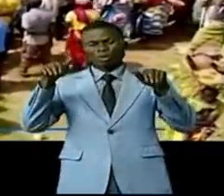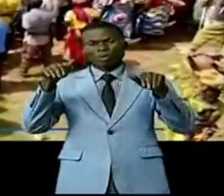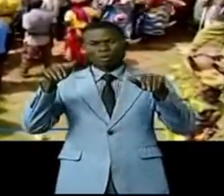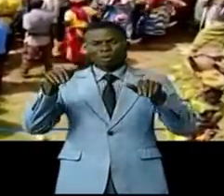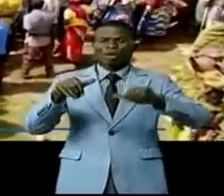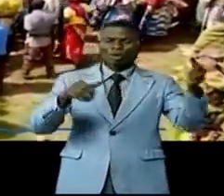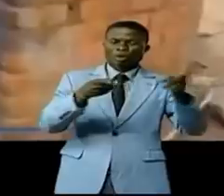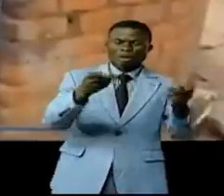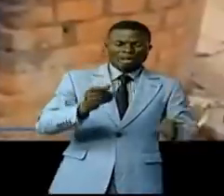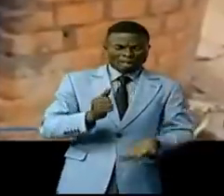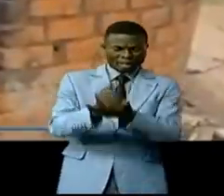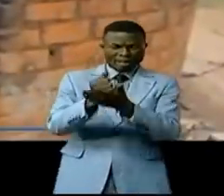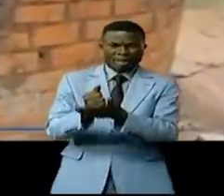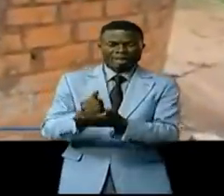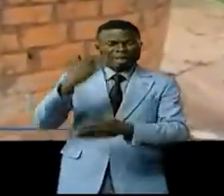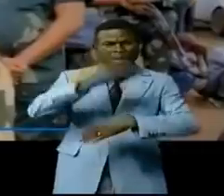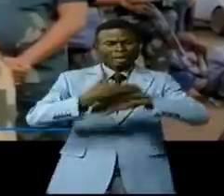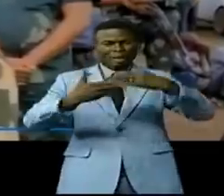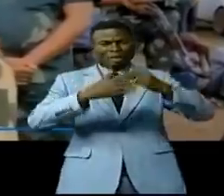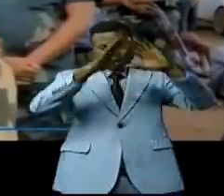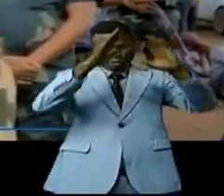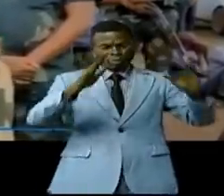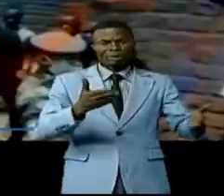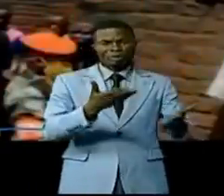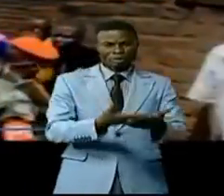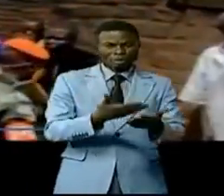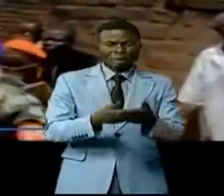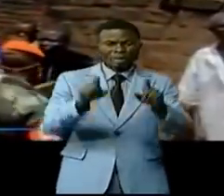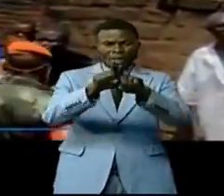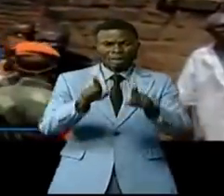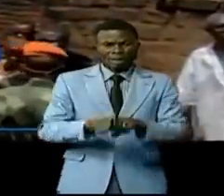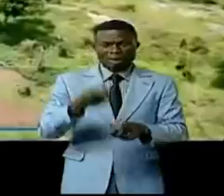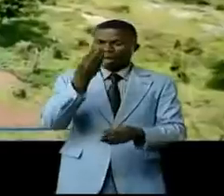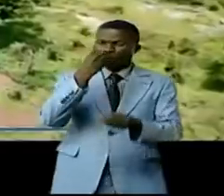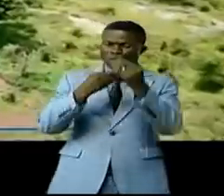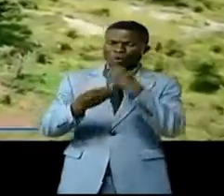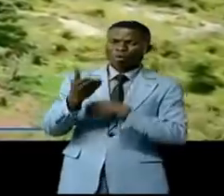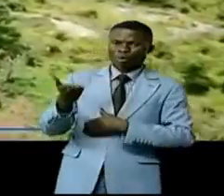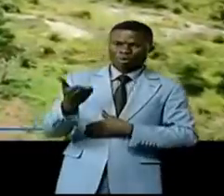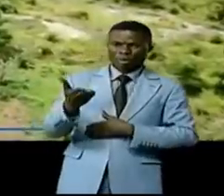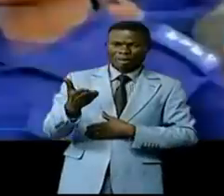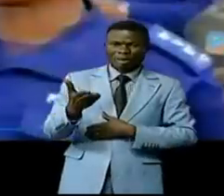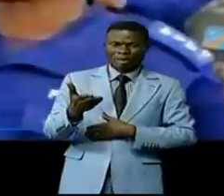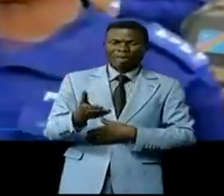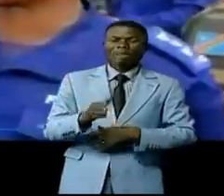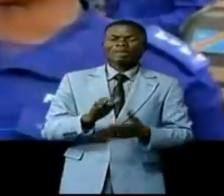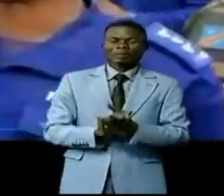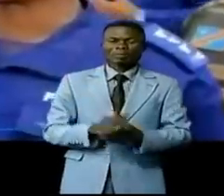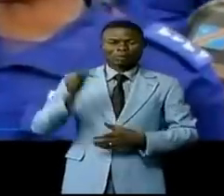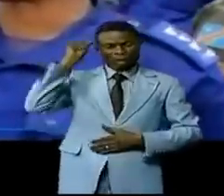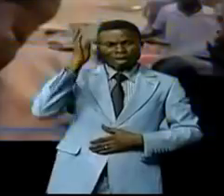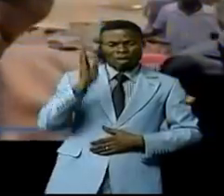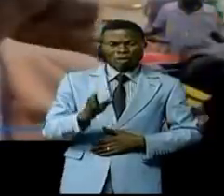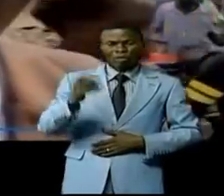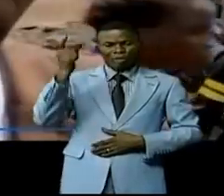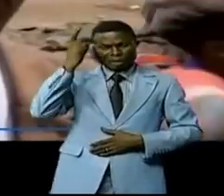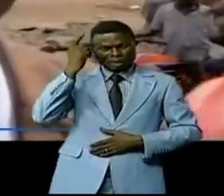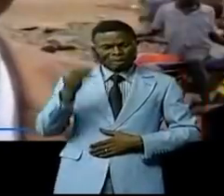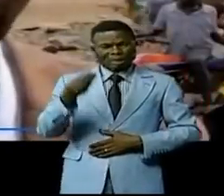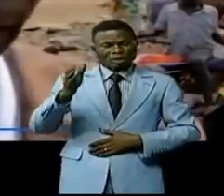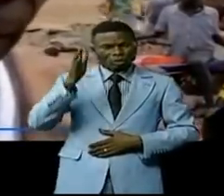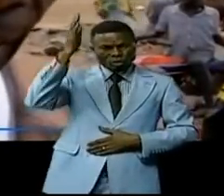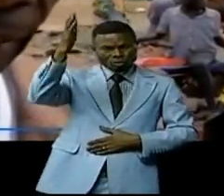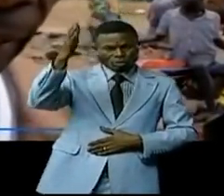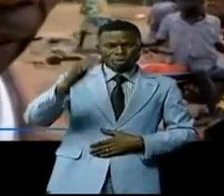Question de leur permettre de reconstruire leur maison, mais aussi pour l'alimentation, en attendant l'assistance du gouvernement central. Tous mes